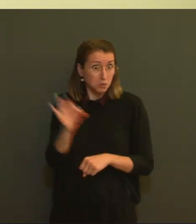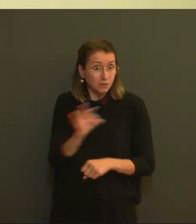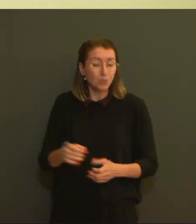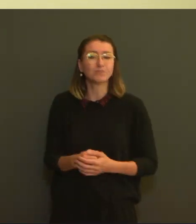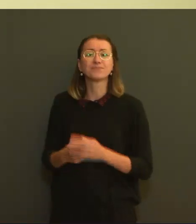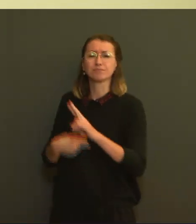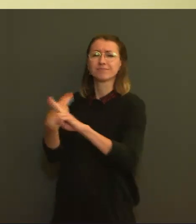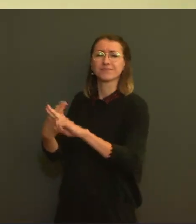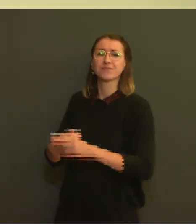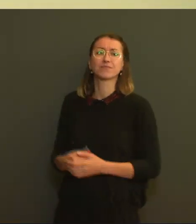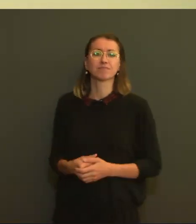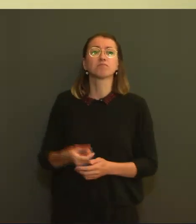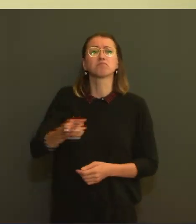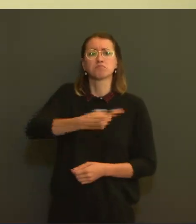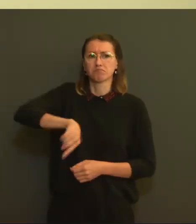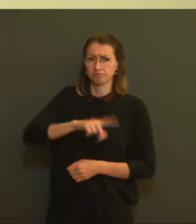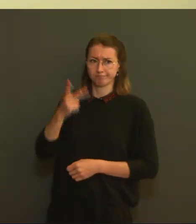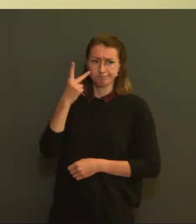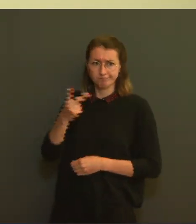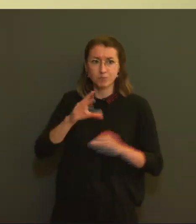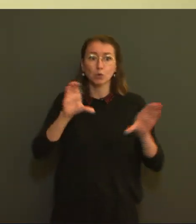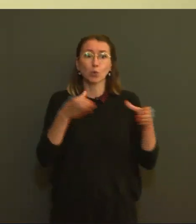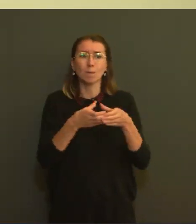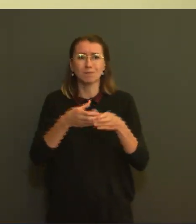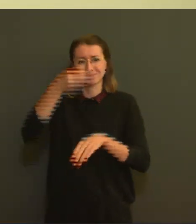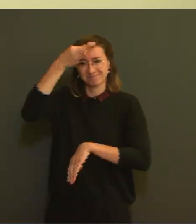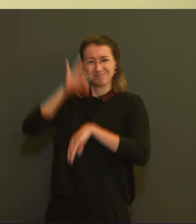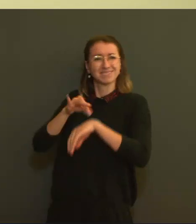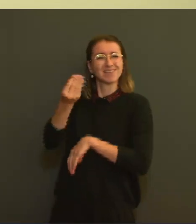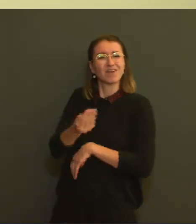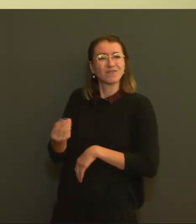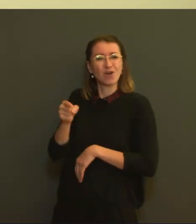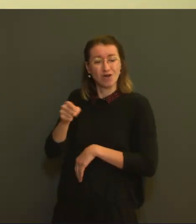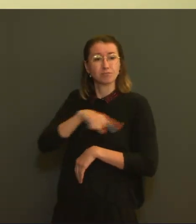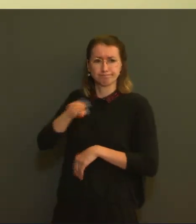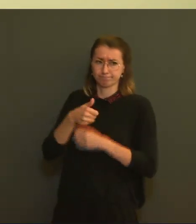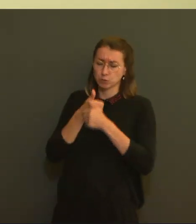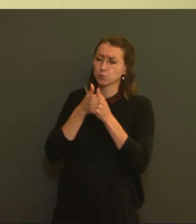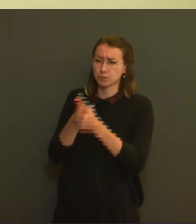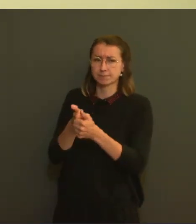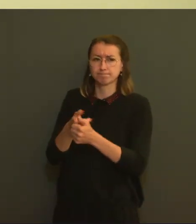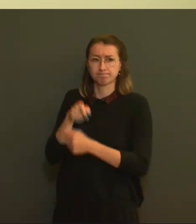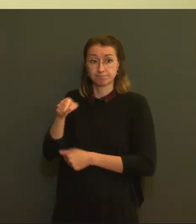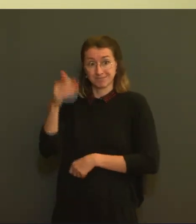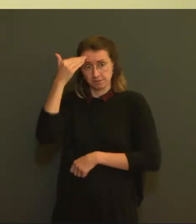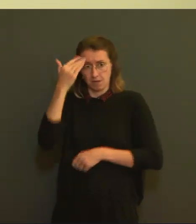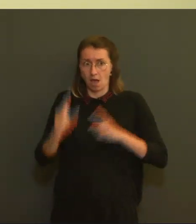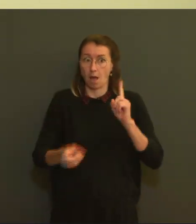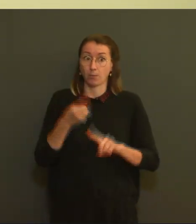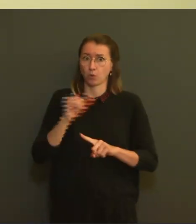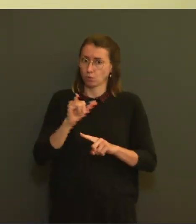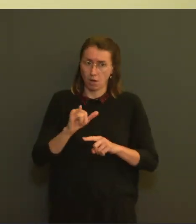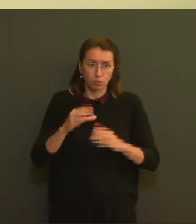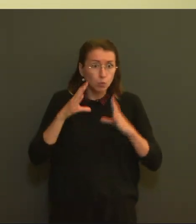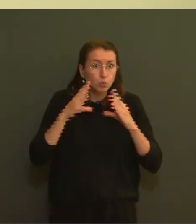que les enfants puissent retourner à l'école, tant sur le plan de l'éducation que le plan psychologique. Alors du côté francophone,